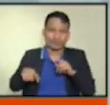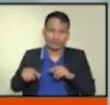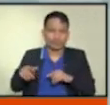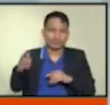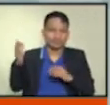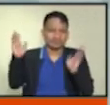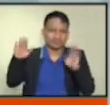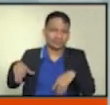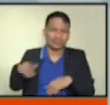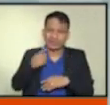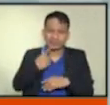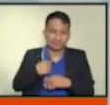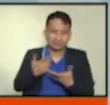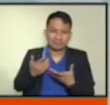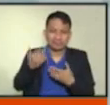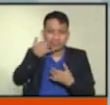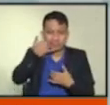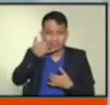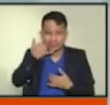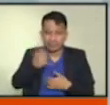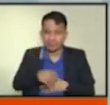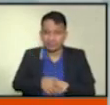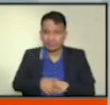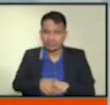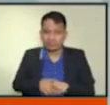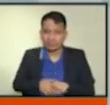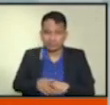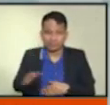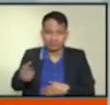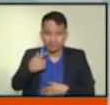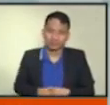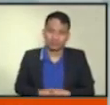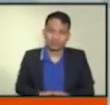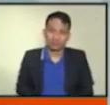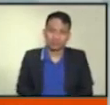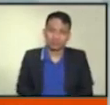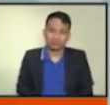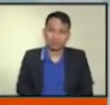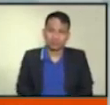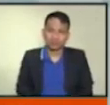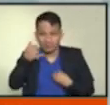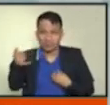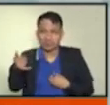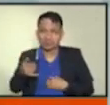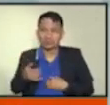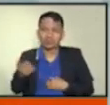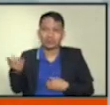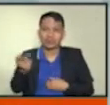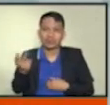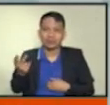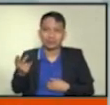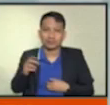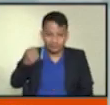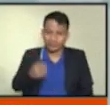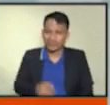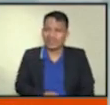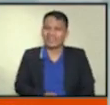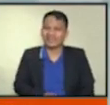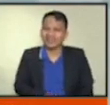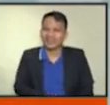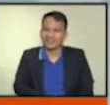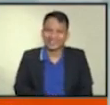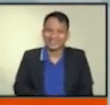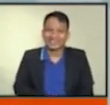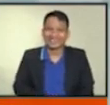Hindi ko alam yung sir. Kasi tumatawag, nandito yung asawa mo, pakinggan mo kami, sabi niya sir. Nainis yung ulo ko. Tapos pinapatayin ko yung cellphone, sir. Ano? Ilang